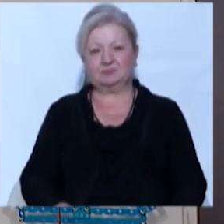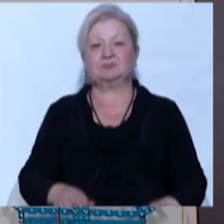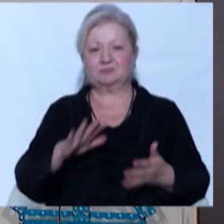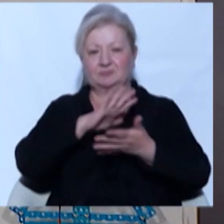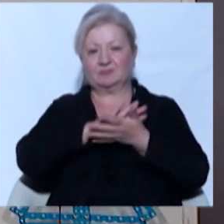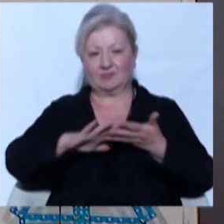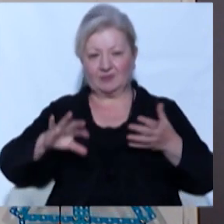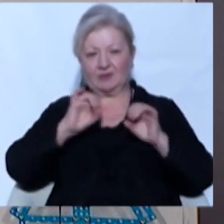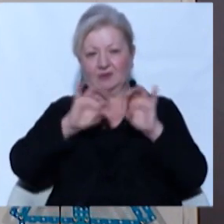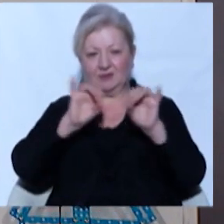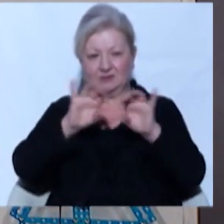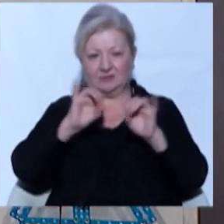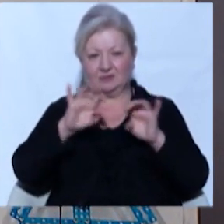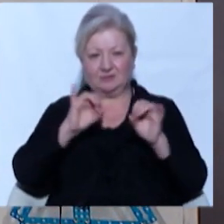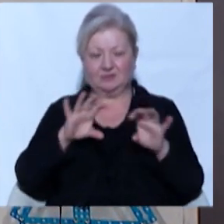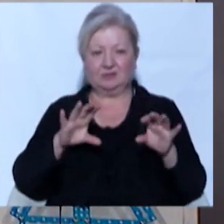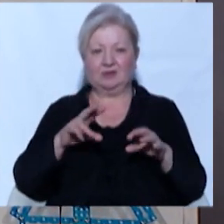გამძევებს საუბარი ლინზებზე.